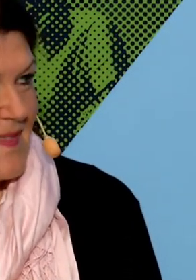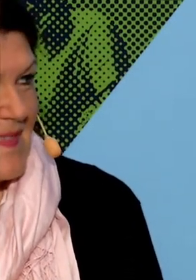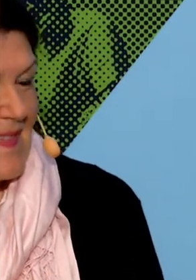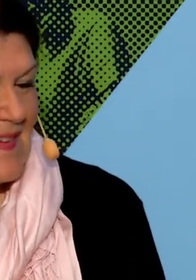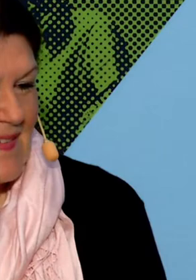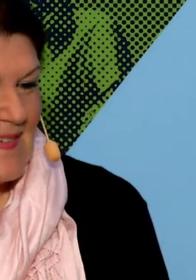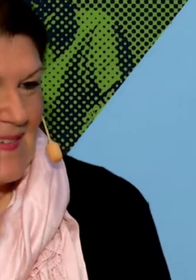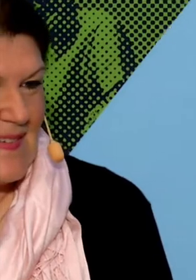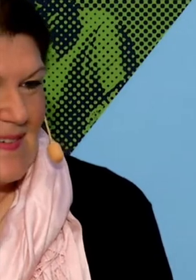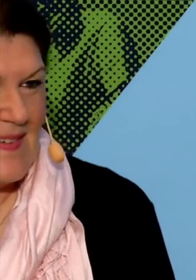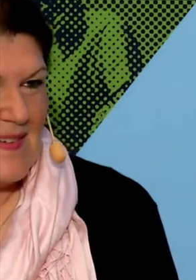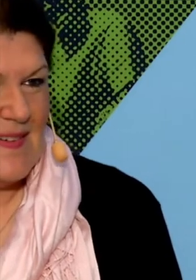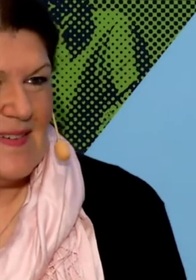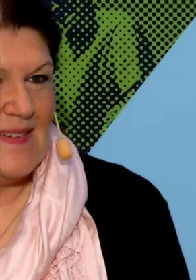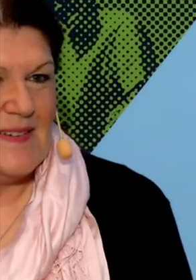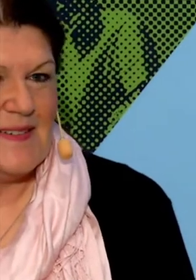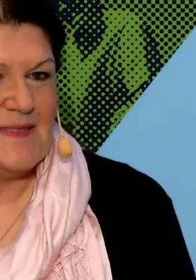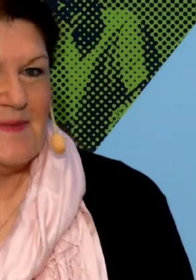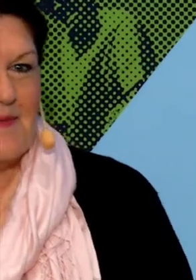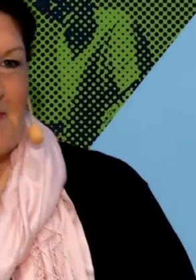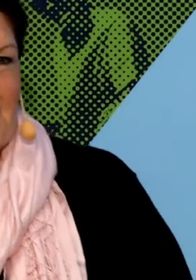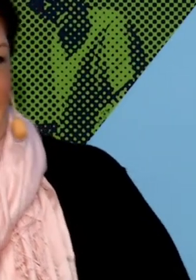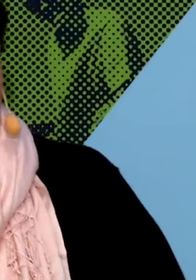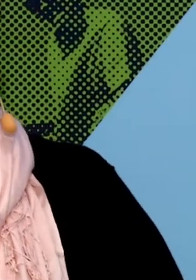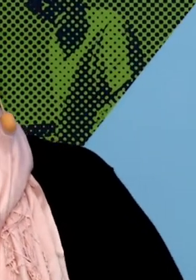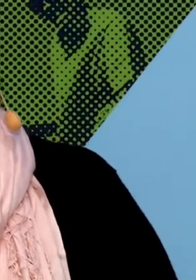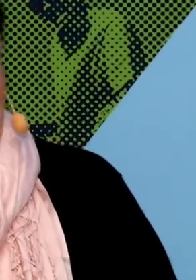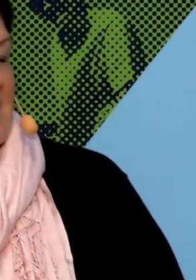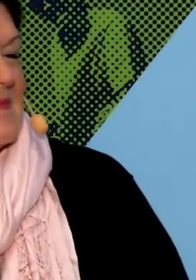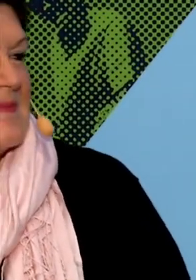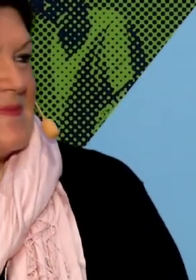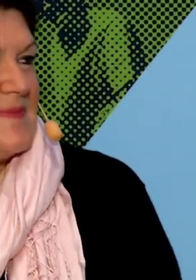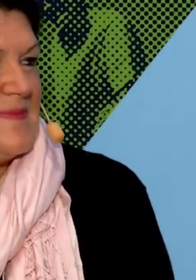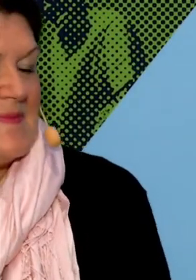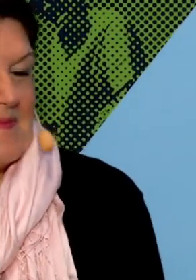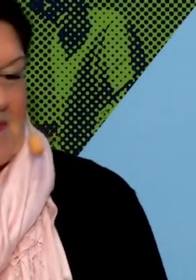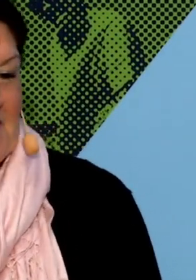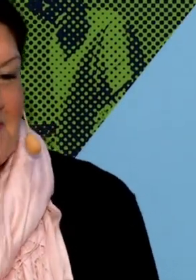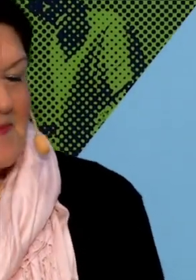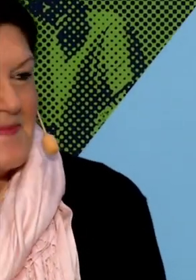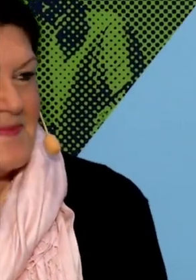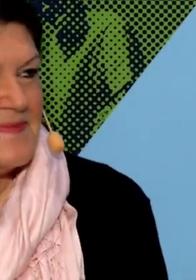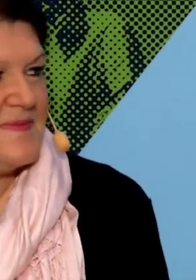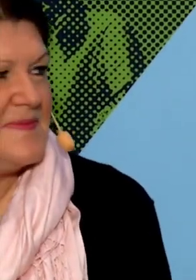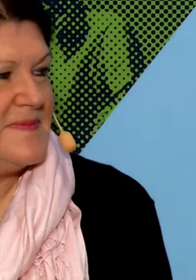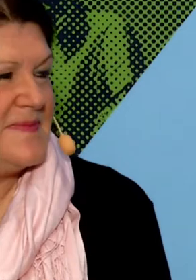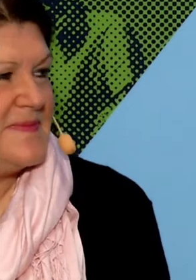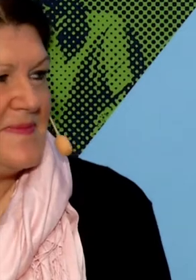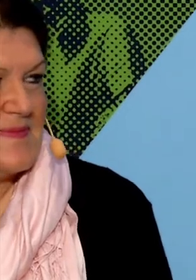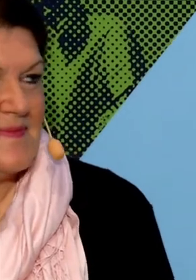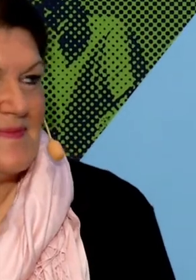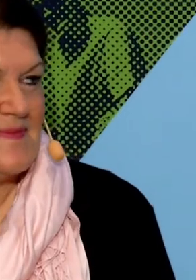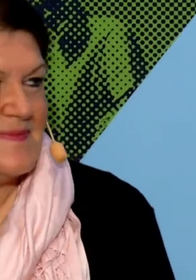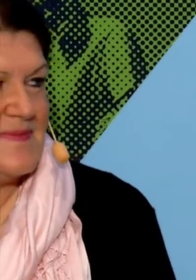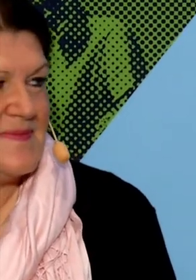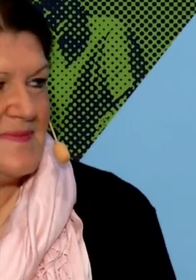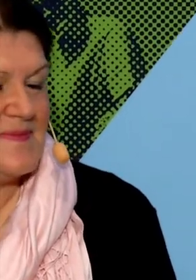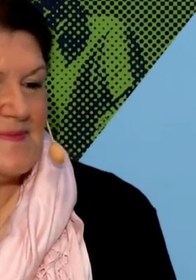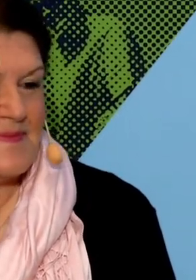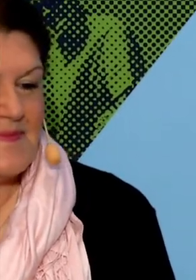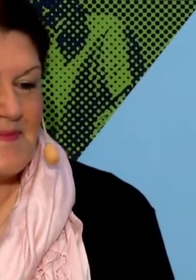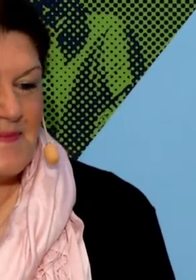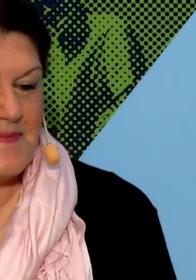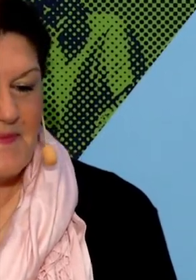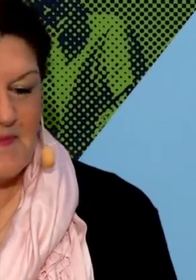Nej, det hade varit häftigt i och för sig, skulle jag säga. Då hade vi haft huvudkontoret i Västerås, det finns ju sådana önskan.